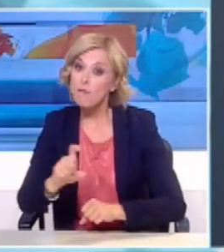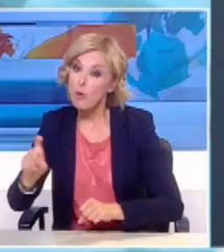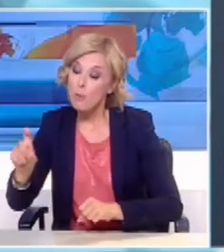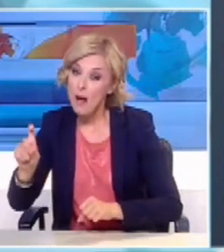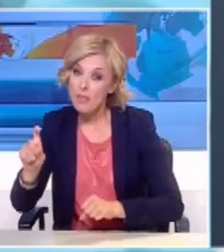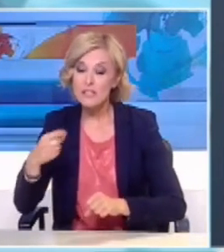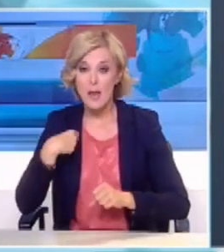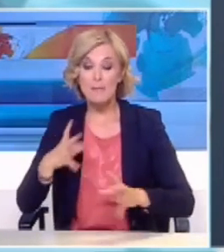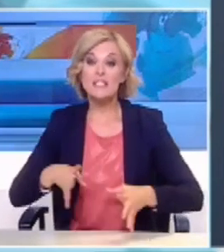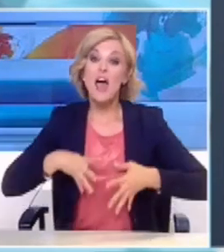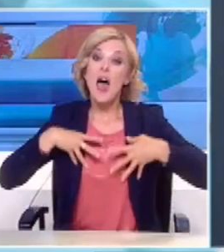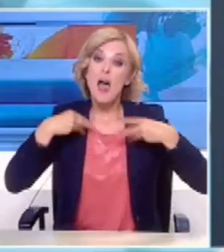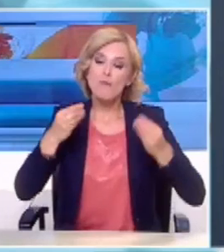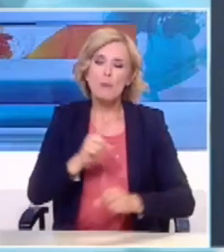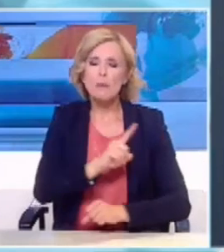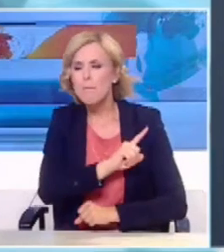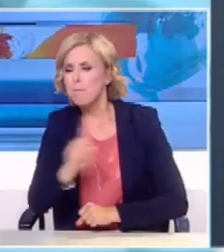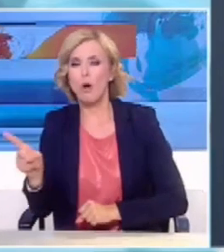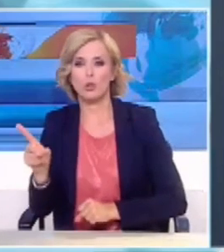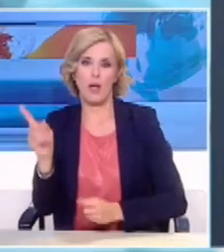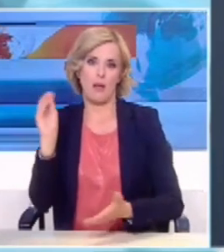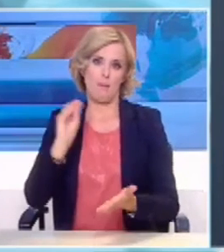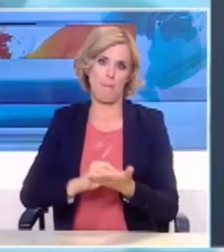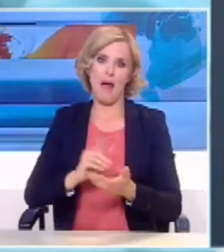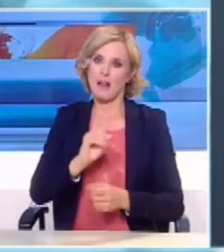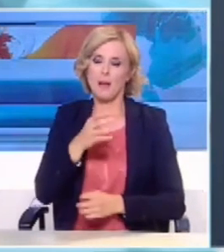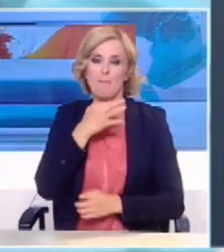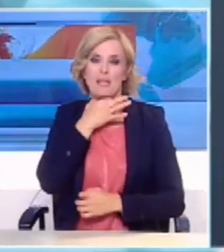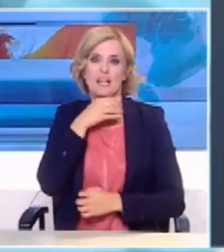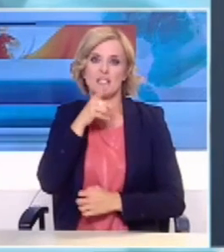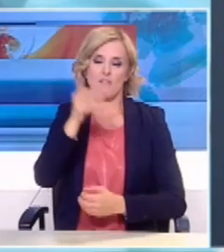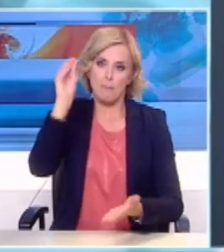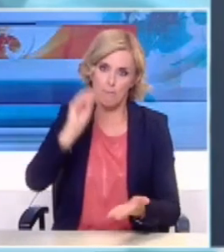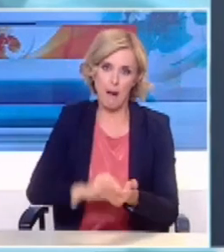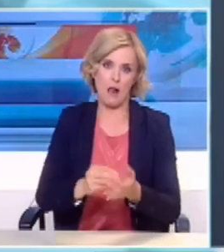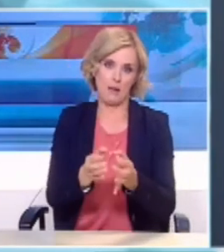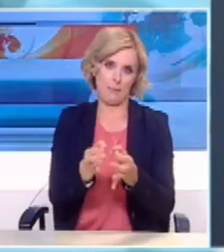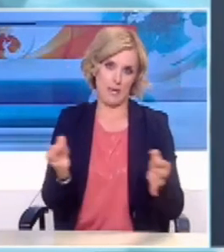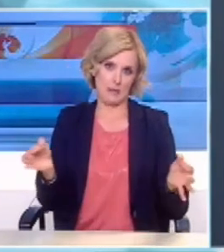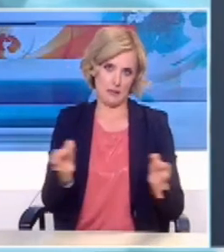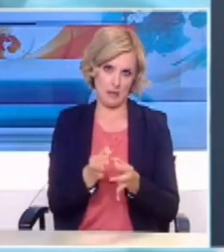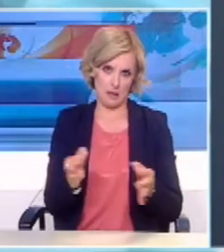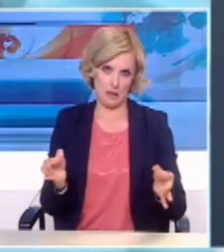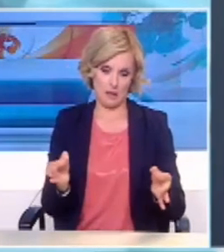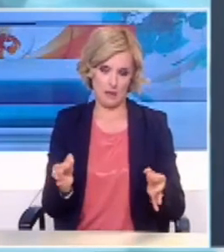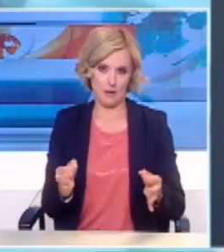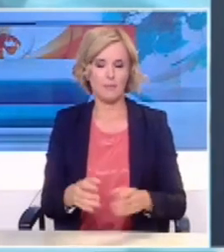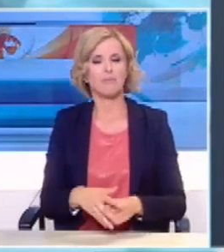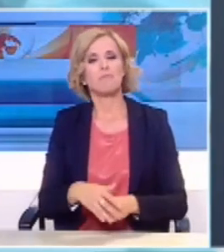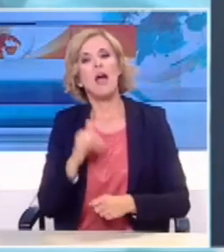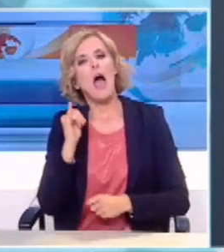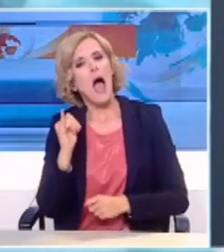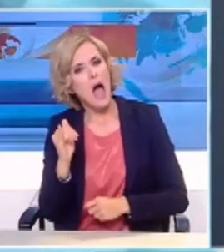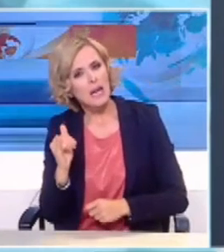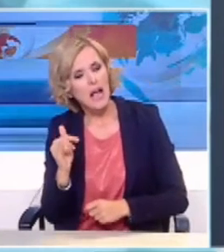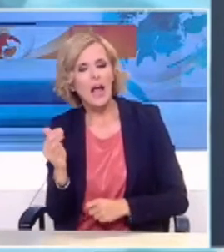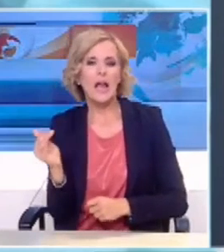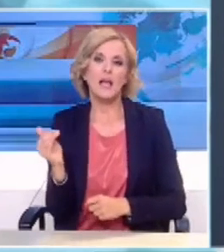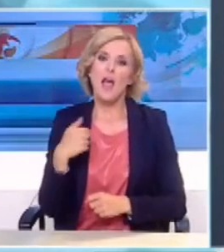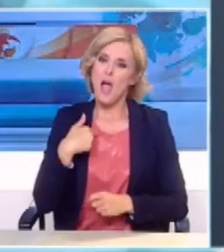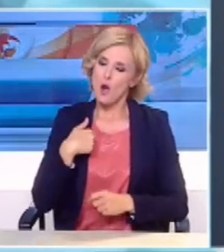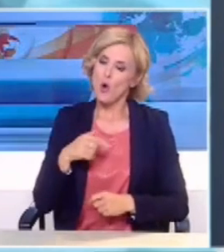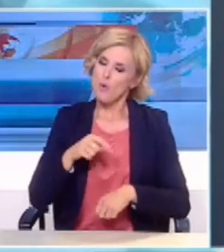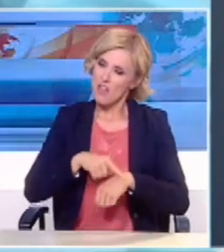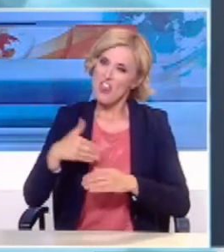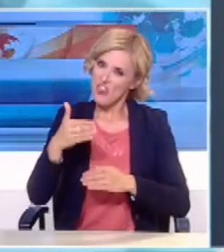ποτέ ξανά να μην χρειαστεί να αντιμετωπίσουν παρόμοιες καταστάσεις. Αργά ή γρήγορα θα βρεθώ κοντά τους, να τους φίξω το